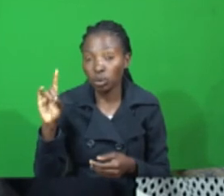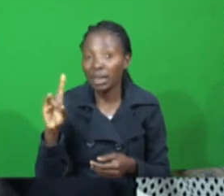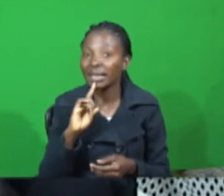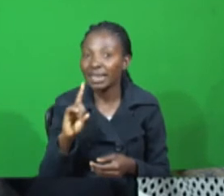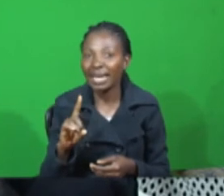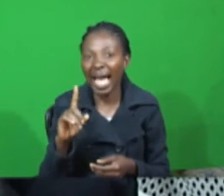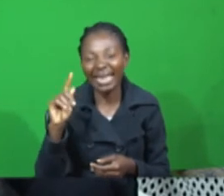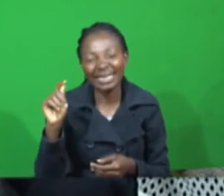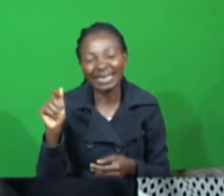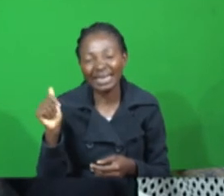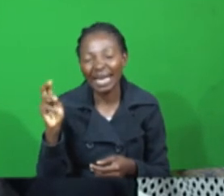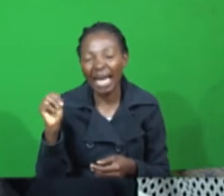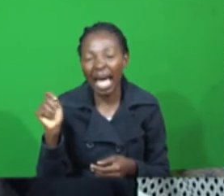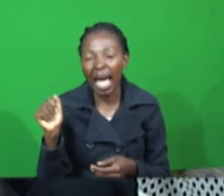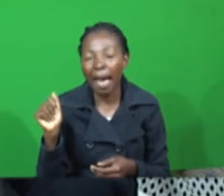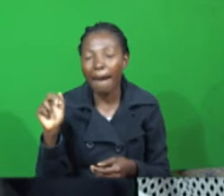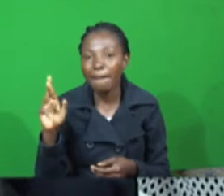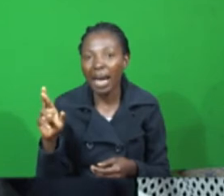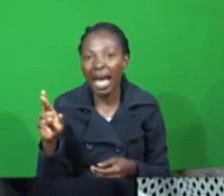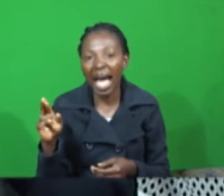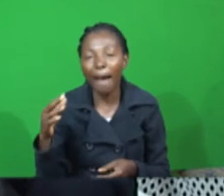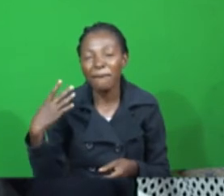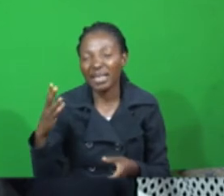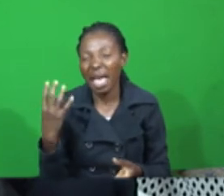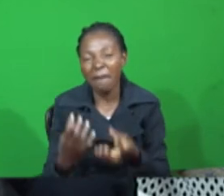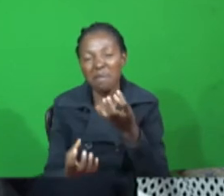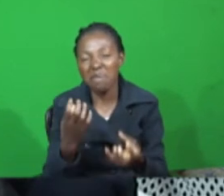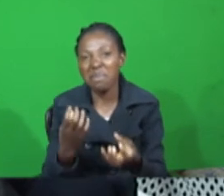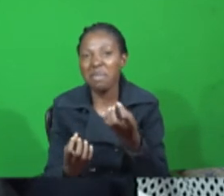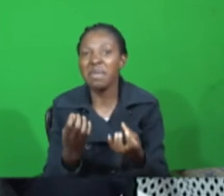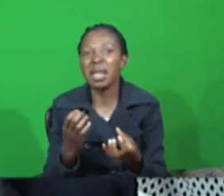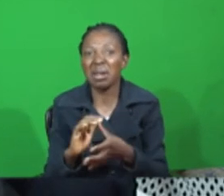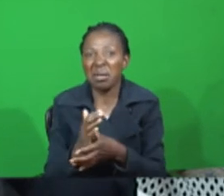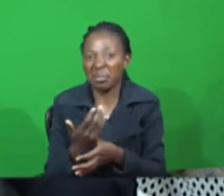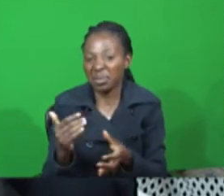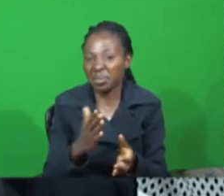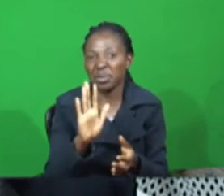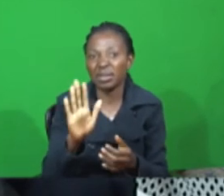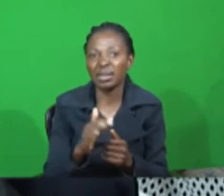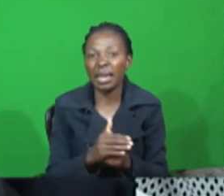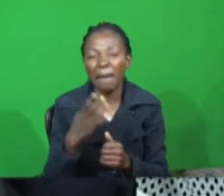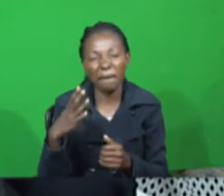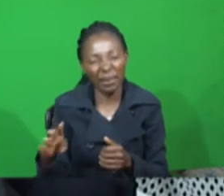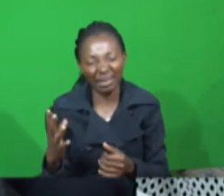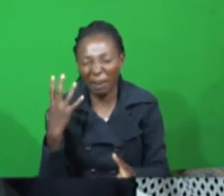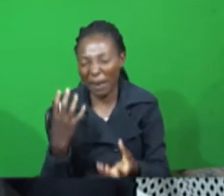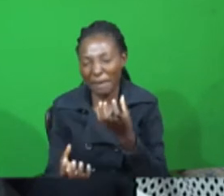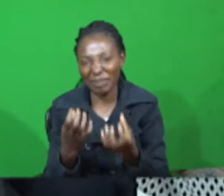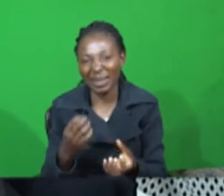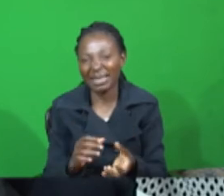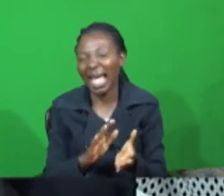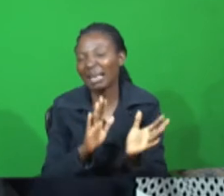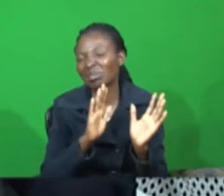makaita atamarinda kwamufikisa. Alright. Akaita shiraro. Ende ndamufikisa zvina akuita unzenza. Saka ndachitoya apiswe zvibva zvatibva